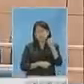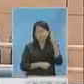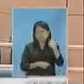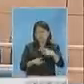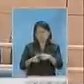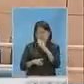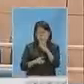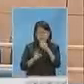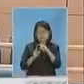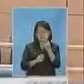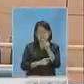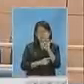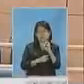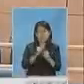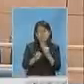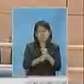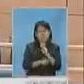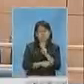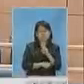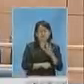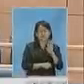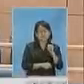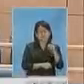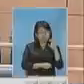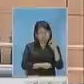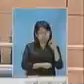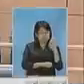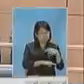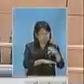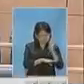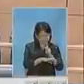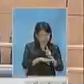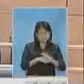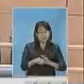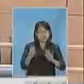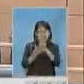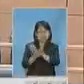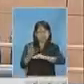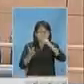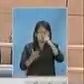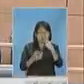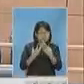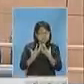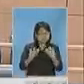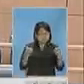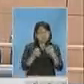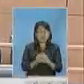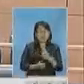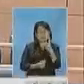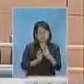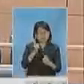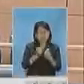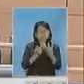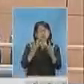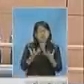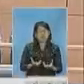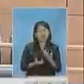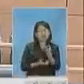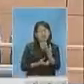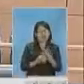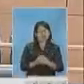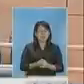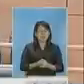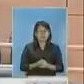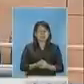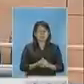ครับท่านประธานครับประเทศนี้ต้องแลกอะไรไปบ้างต้องสูญเสียอะไรไปบ้างเพื่อ